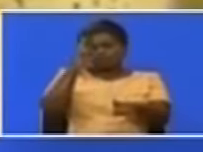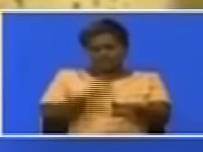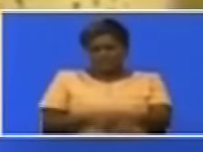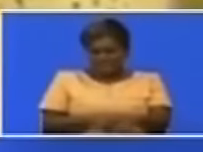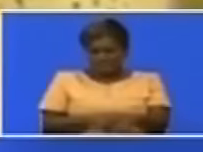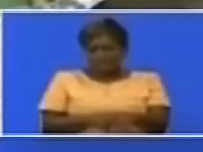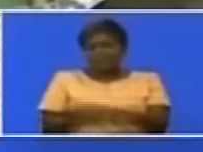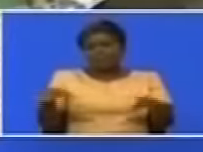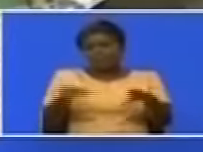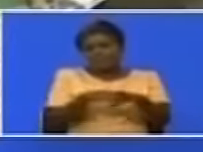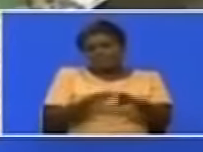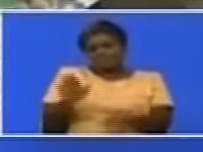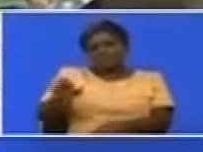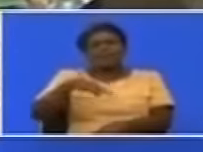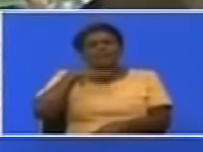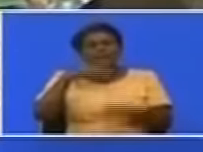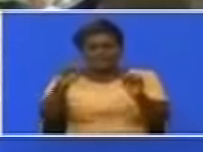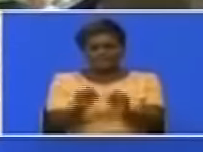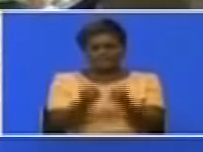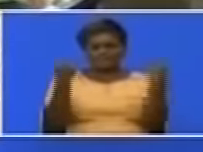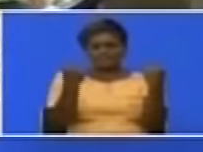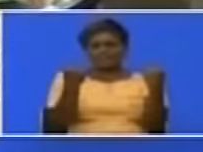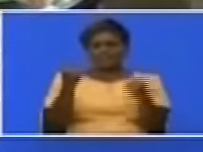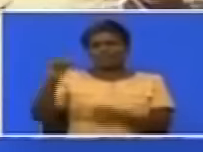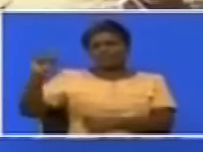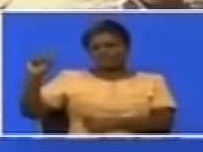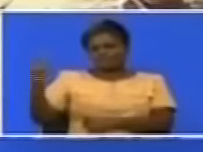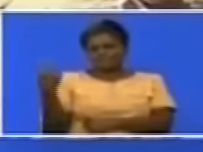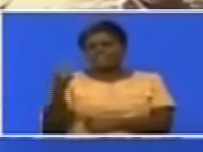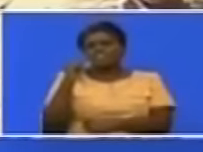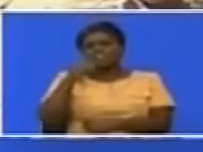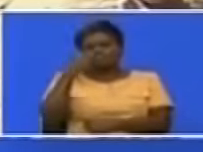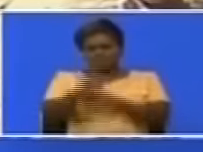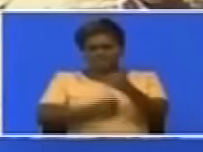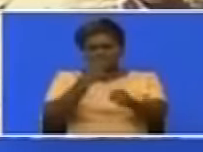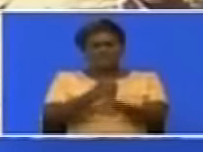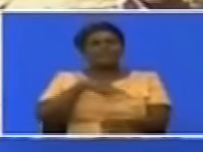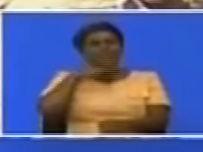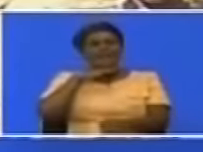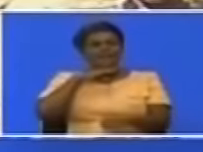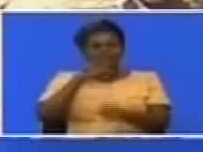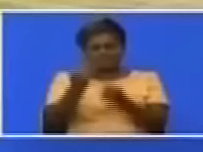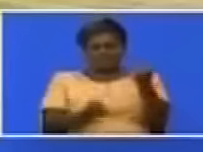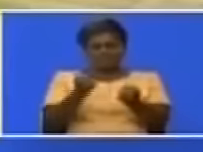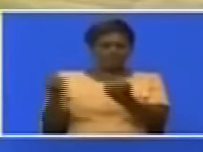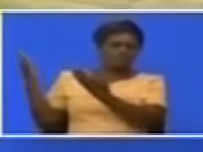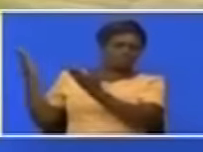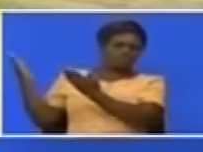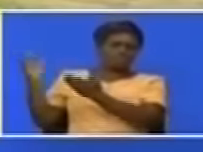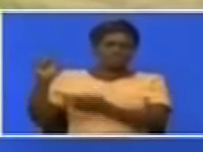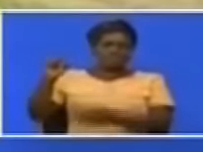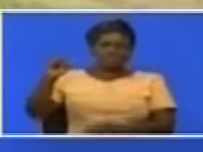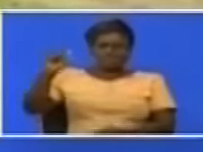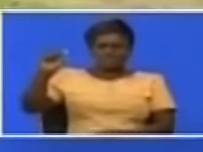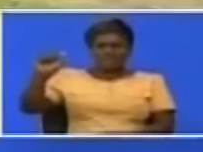wao kwenye ajali. Usiku wa kuamkia mwaka mpya wavulana hao waliangamia wakiwa kwenye gari hili sehemu ya